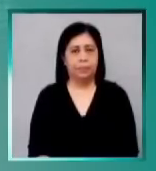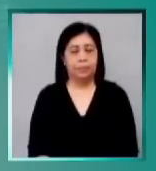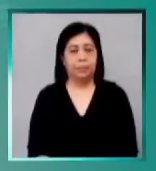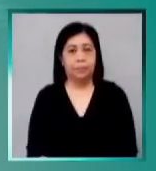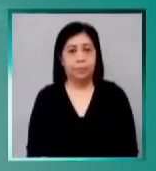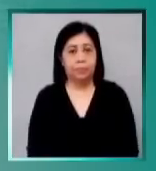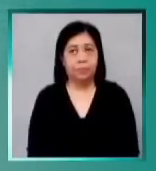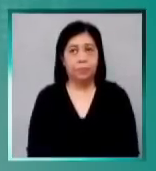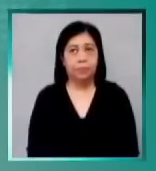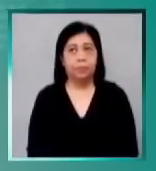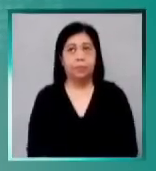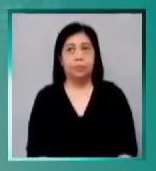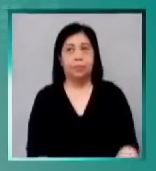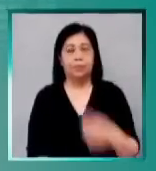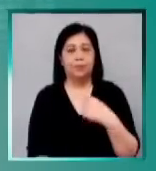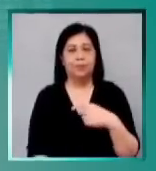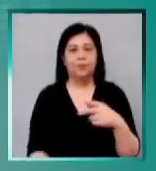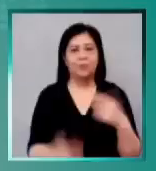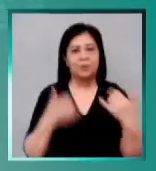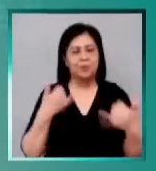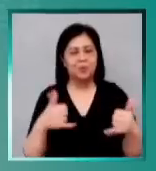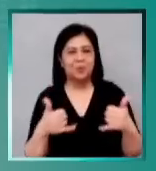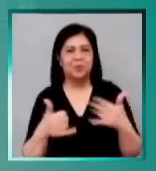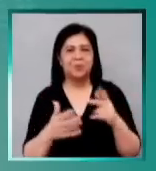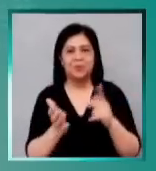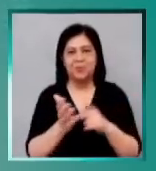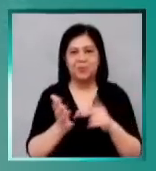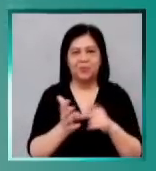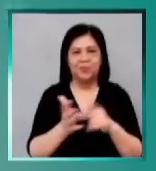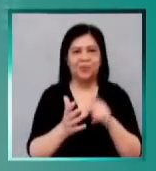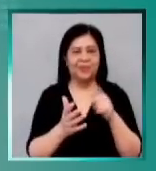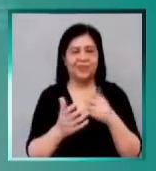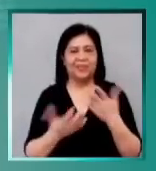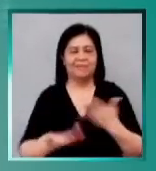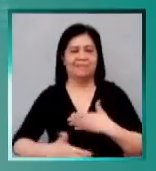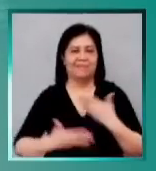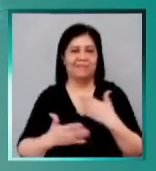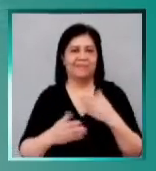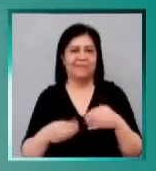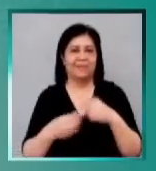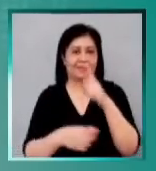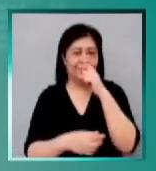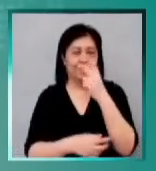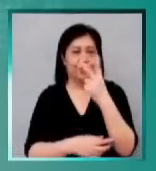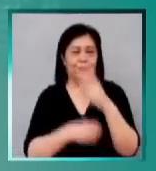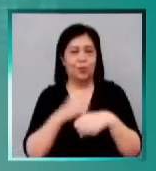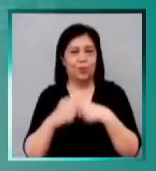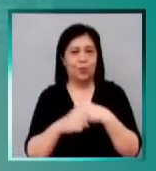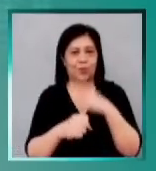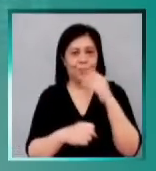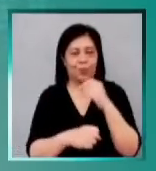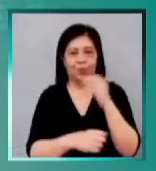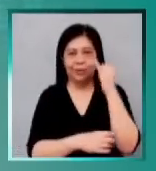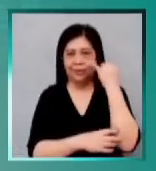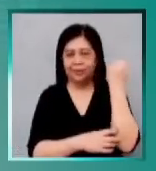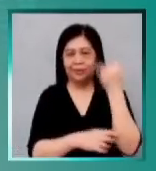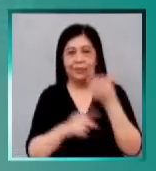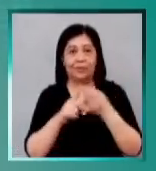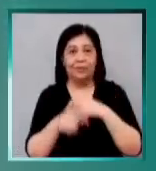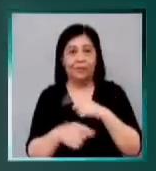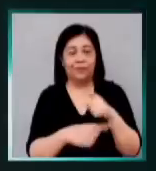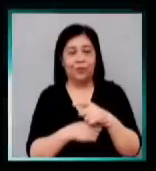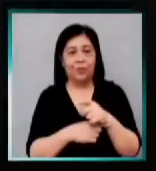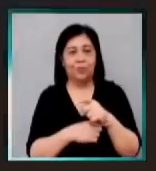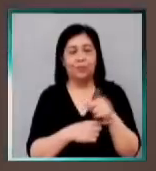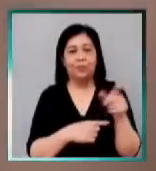Masiyahin at makulit. Yan ang sayang dulo ng 2 taong gulang na si Jared mula sa bayan ng Mochong